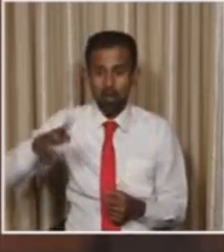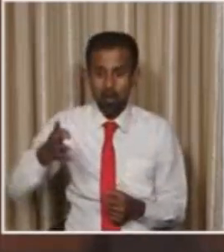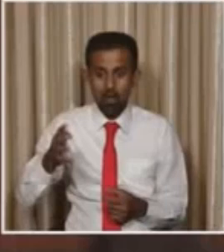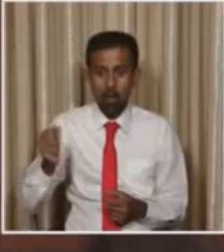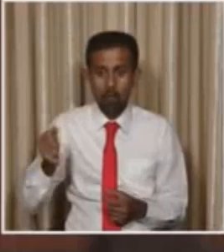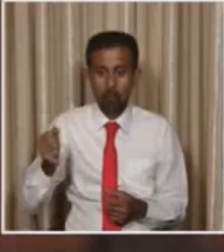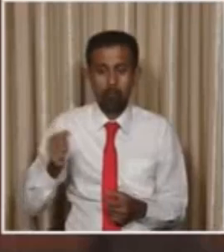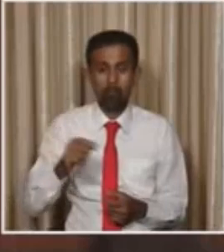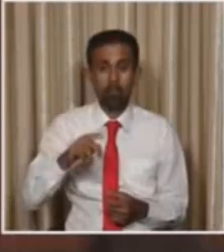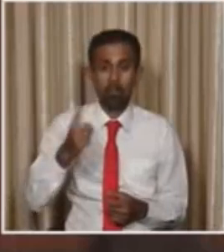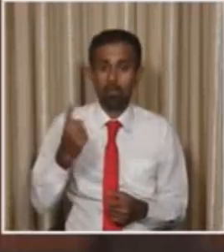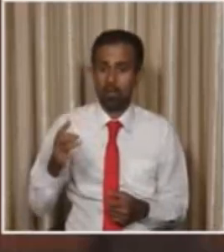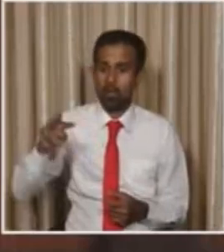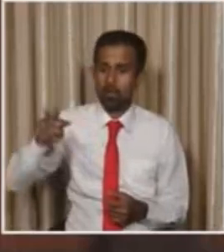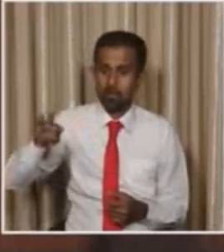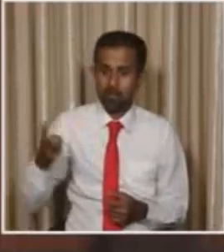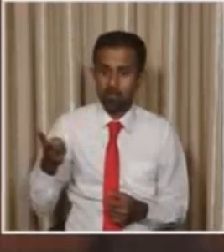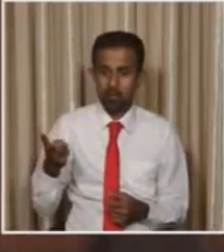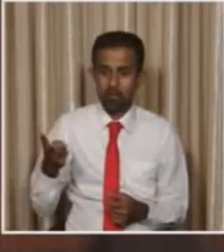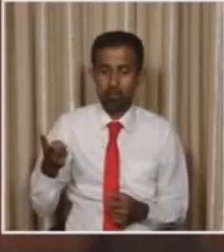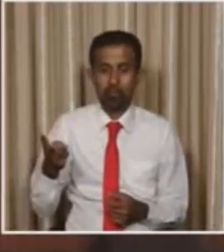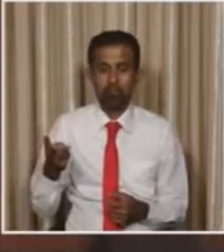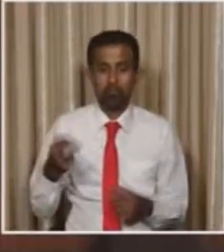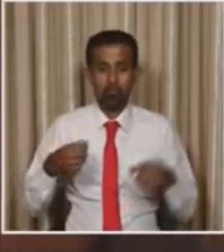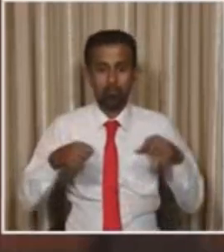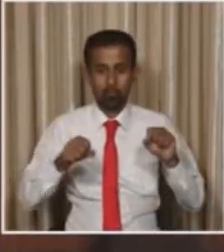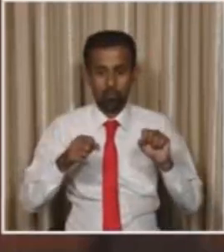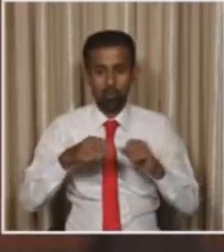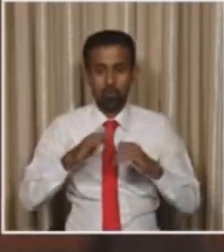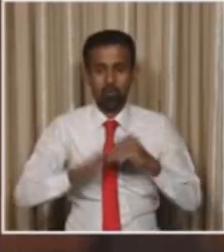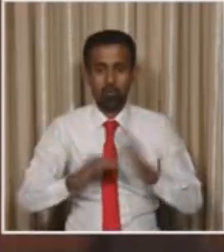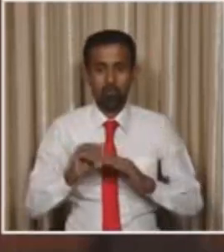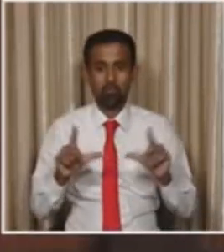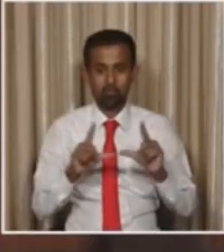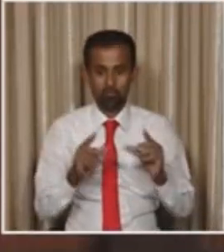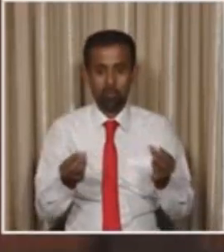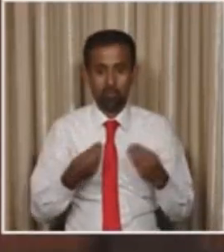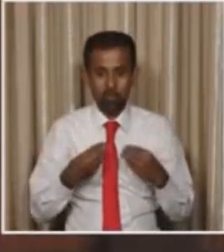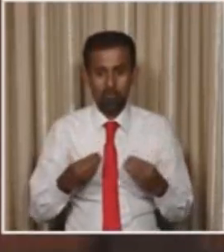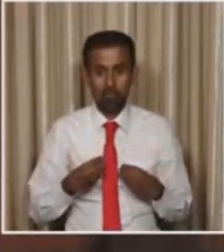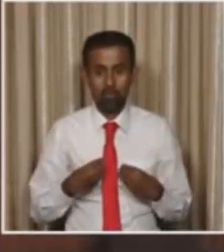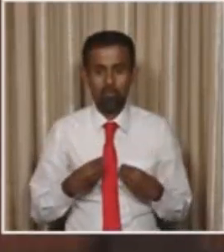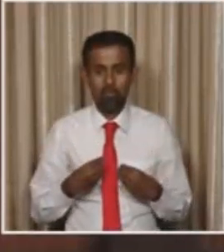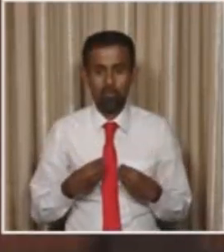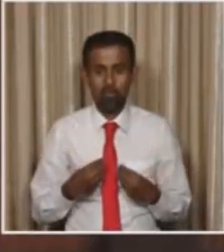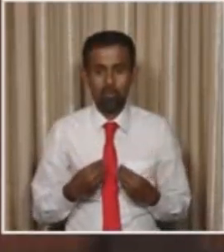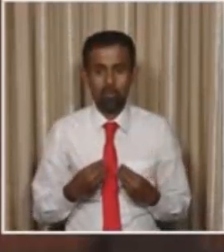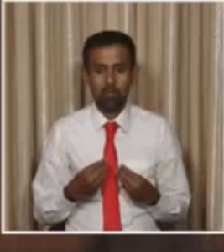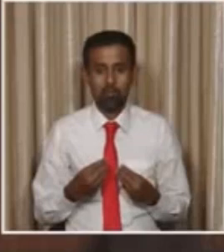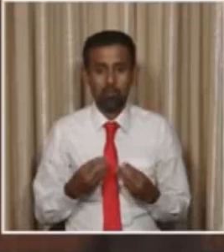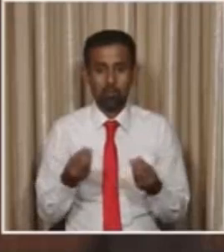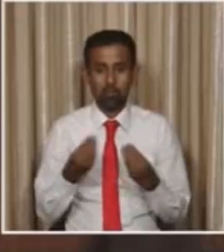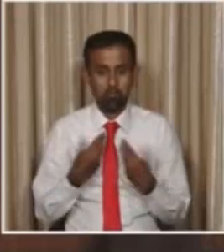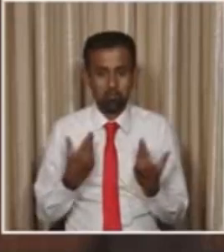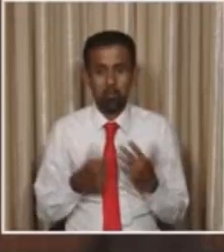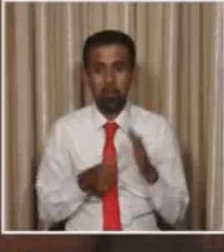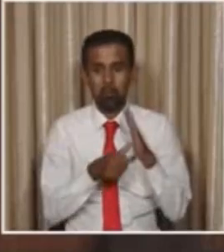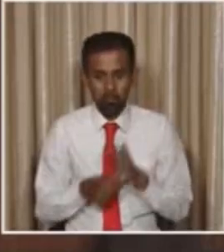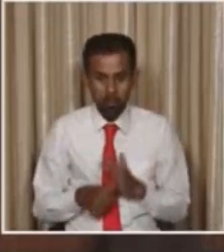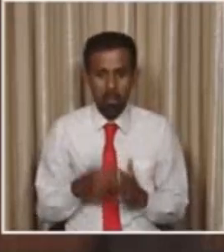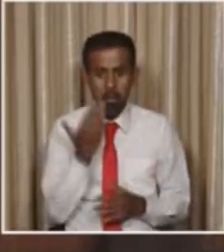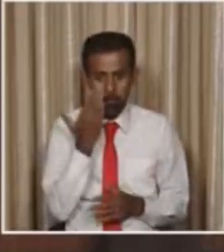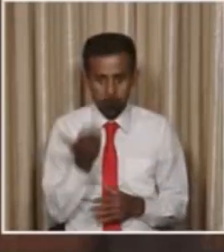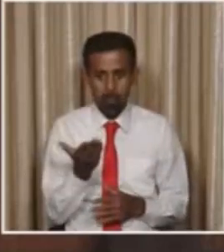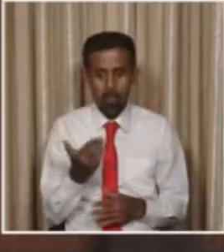அநீதியாக தென்படுகிறது. ஆனால் எங்களுடைய இளைஞர்கள் எத்தனையோ ஆயிரக்கணக்கான இளைஞர்கள் காணாமல் போனது உங்களுக்கு இன்னும் ஒரு அநீதியாக தெரியவில்லை. நீங்களும்